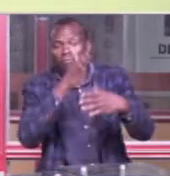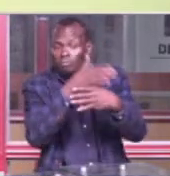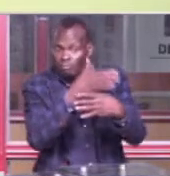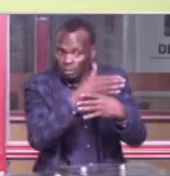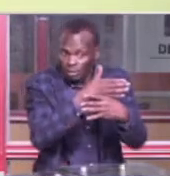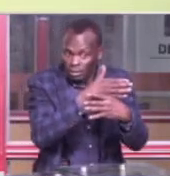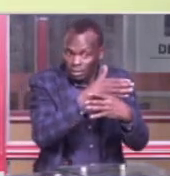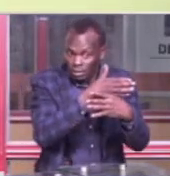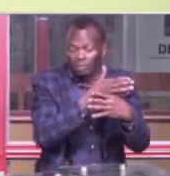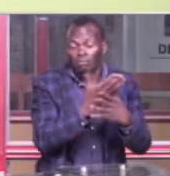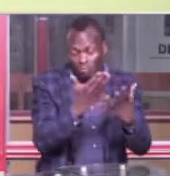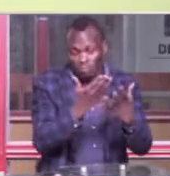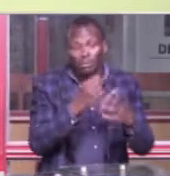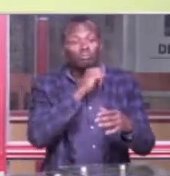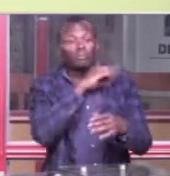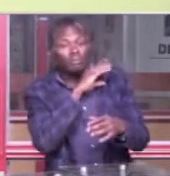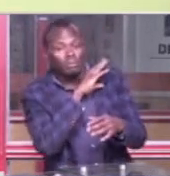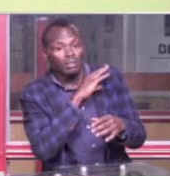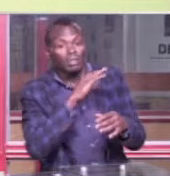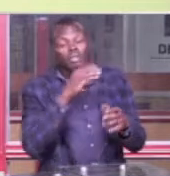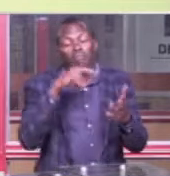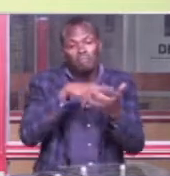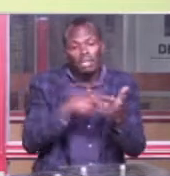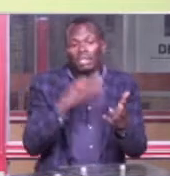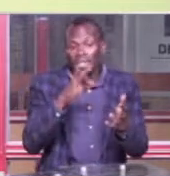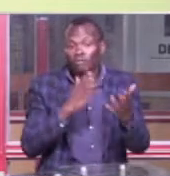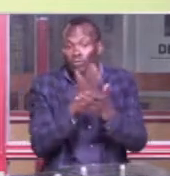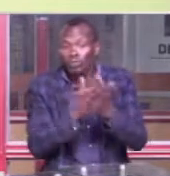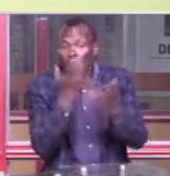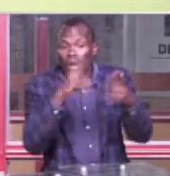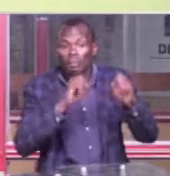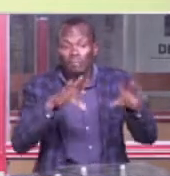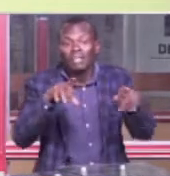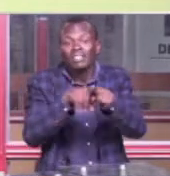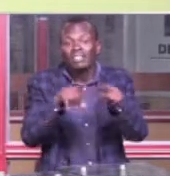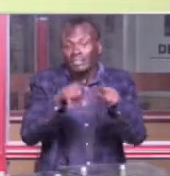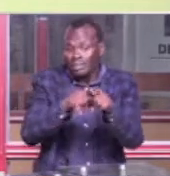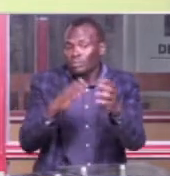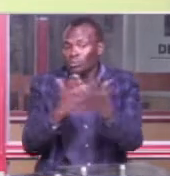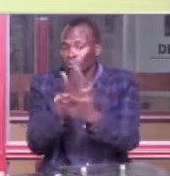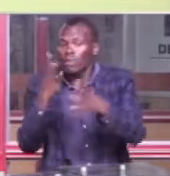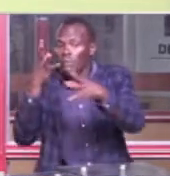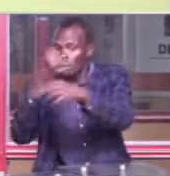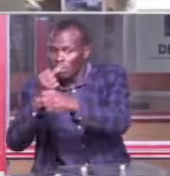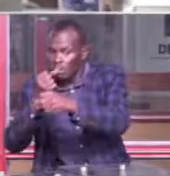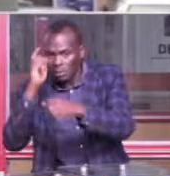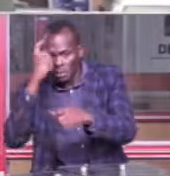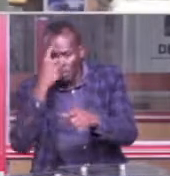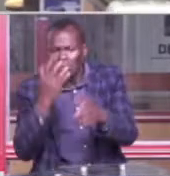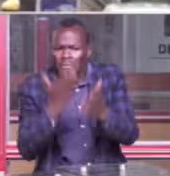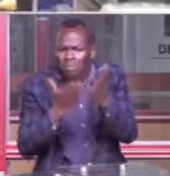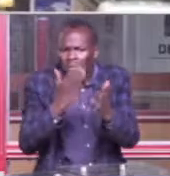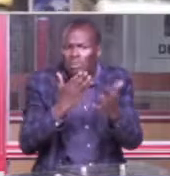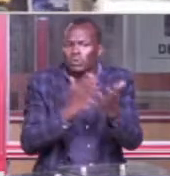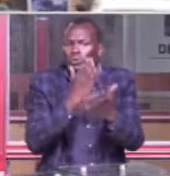nabyo ebitongole ebyo byenyigira mu kubeera nti bino bikola ki? Bitubugunya oba bikosa omuntu ono. So, bwe